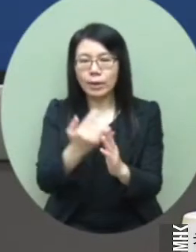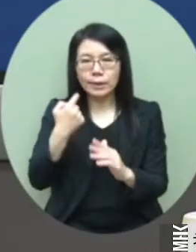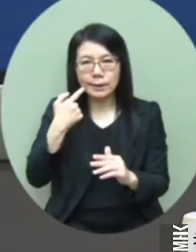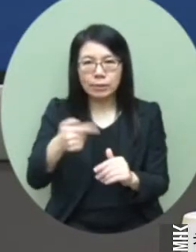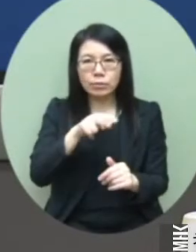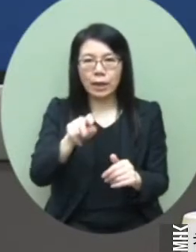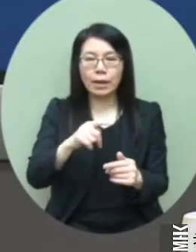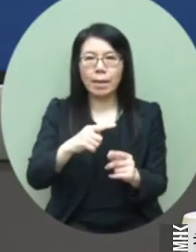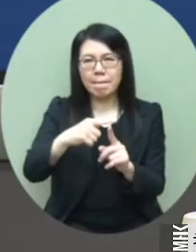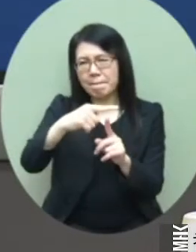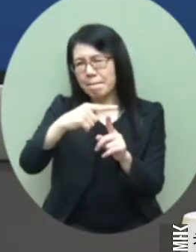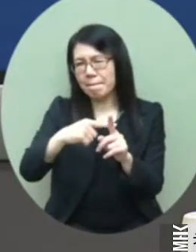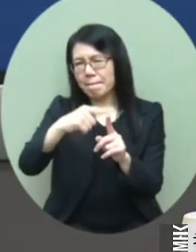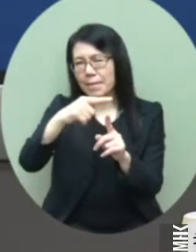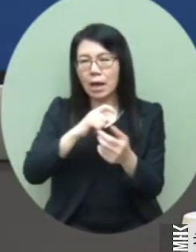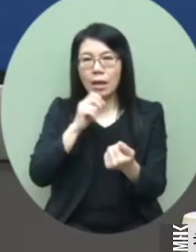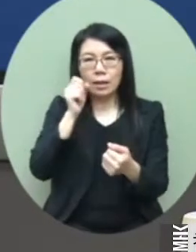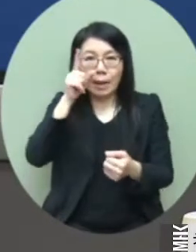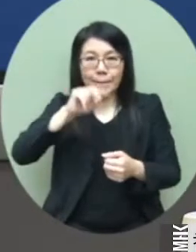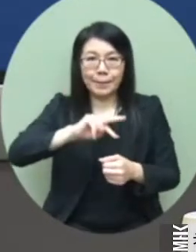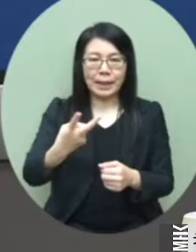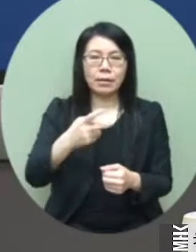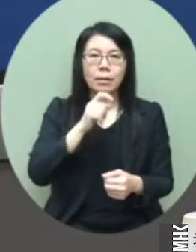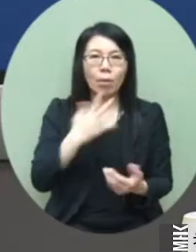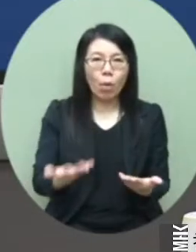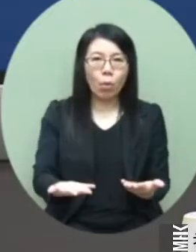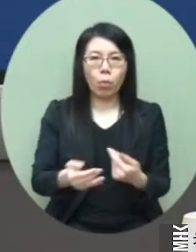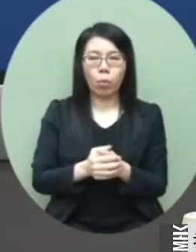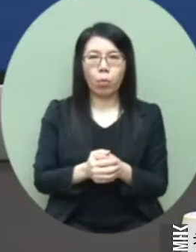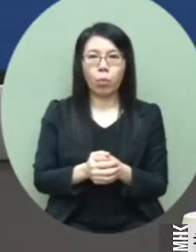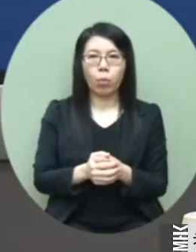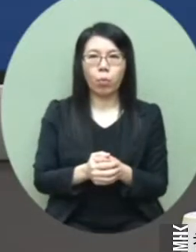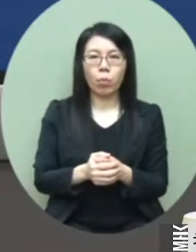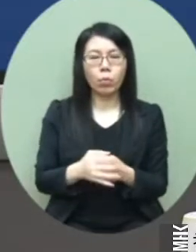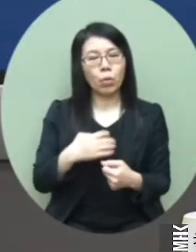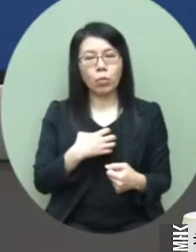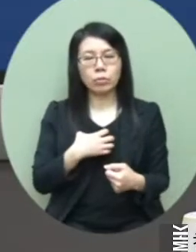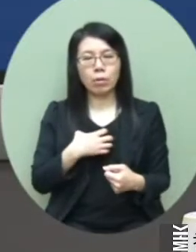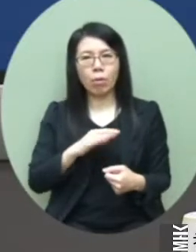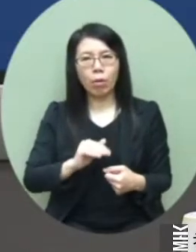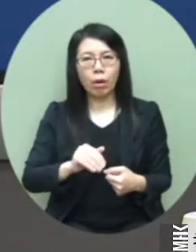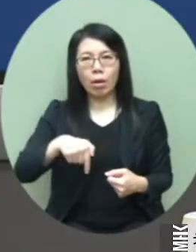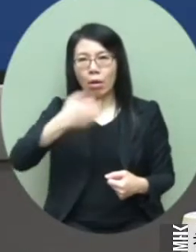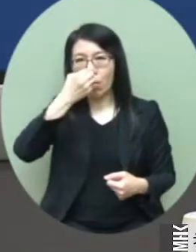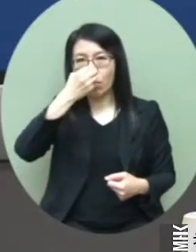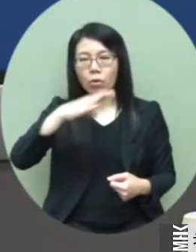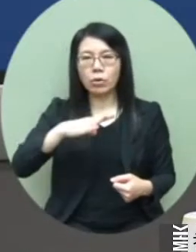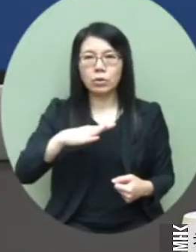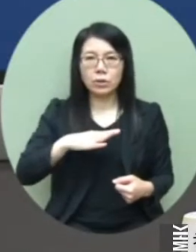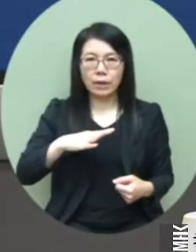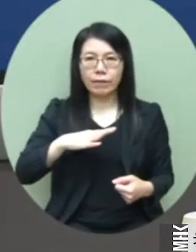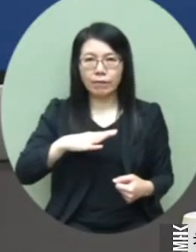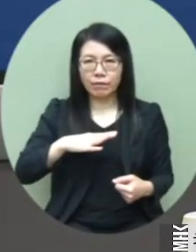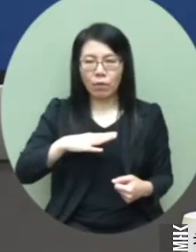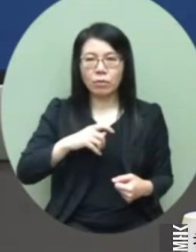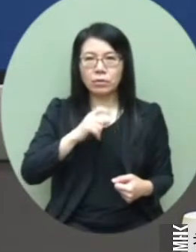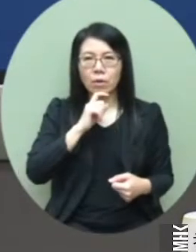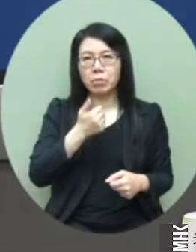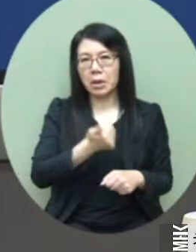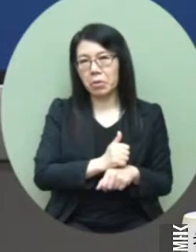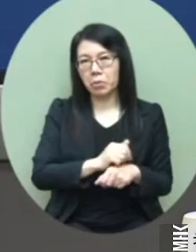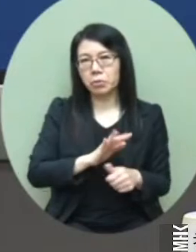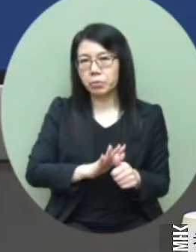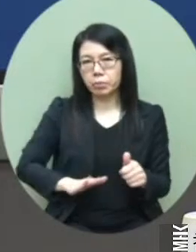嘅指標會唔會有一個突變，令到我哋認為咧喺香港嘅情況咧又有一個好大嘅影